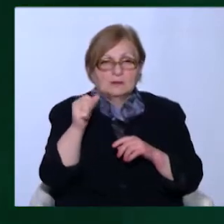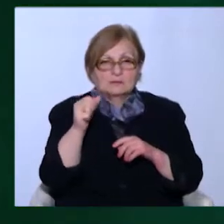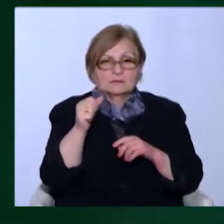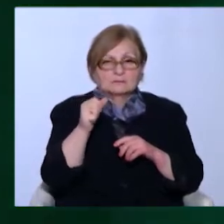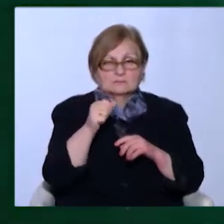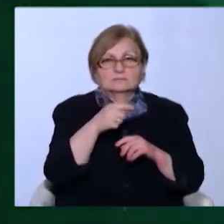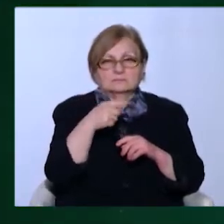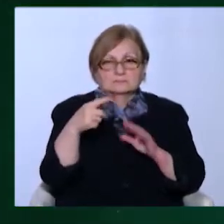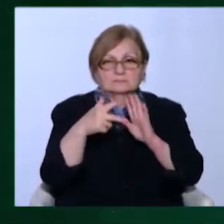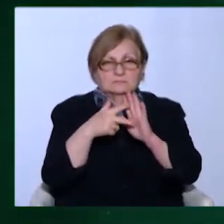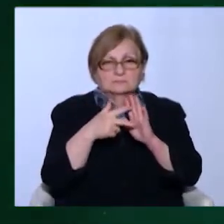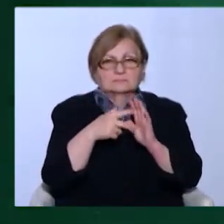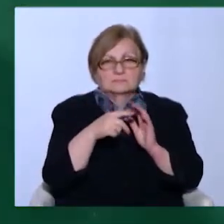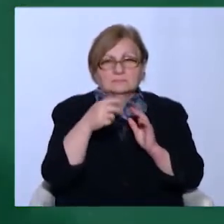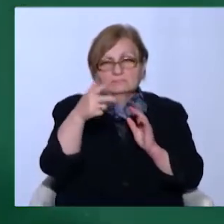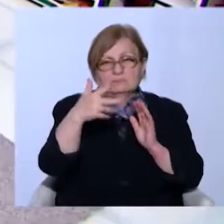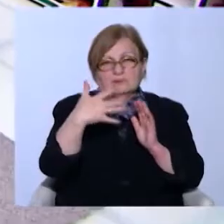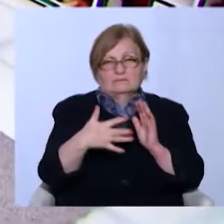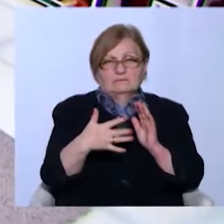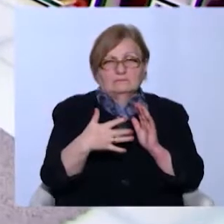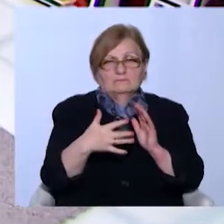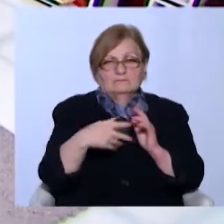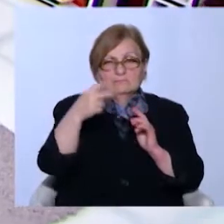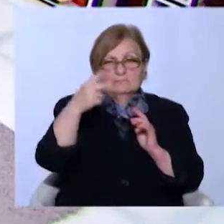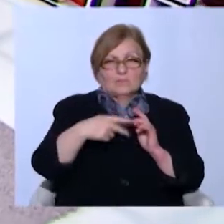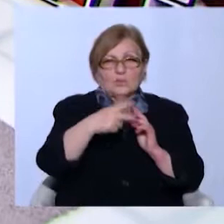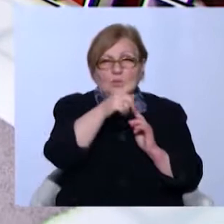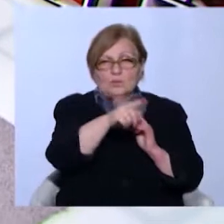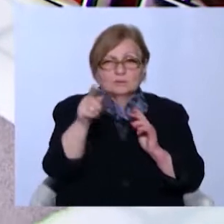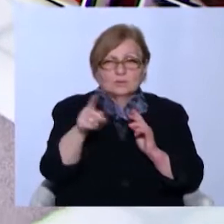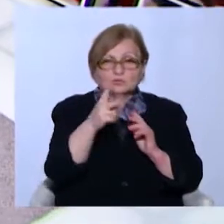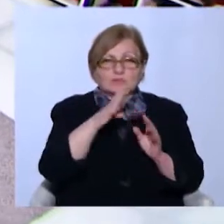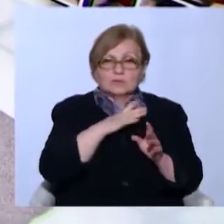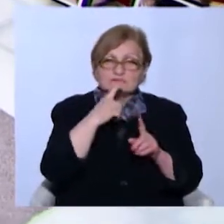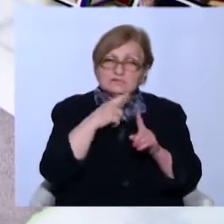3a-33+25, 3a-8 აქ ორივე კოორდინატი უნდა იყოს დადებითი.